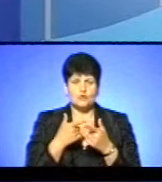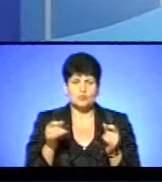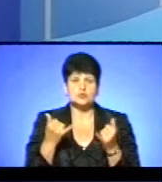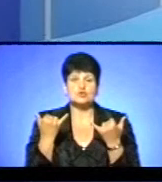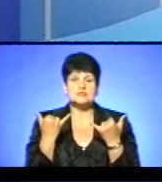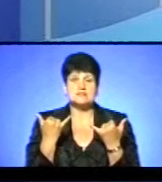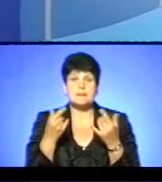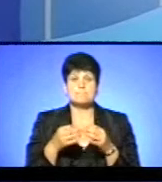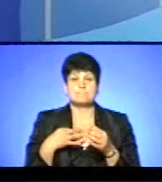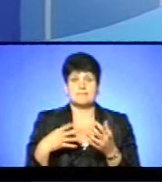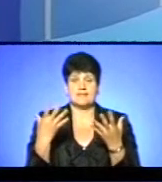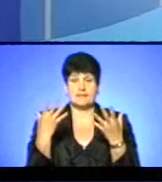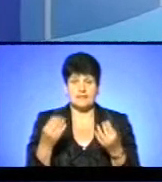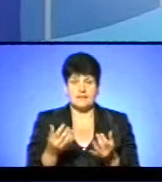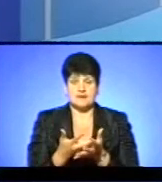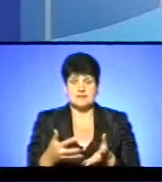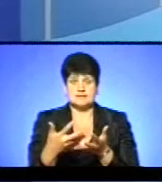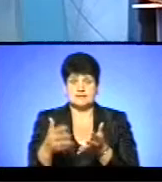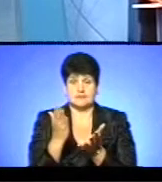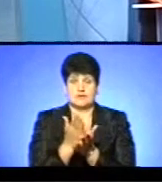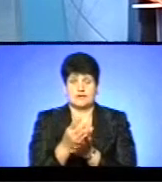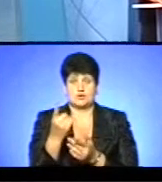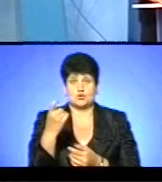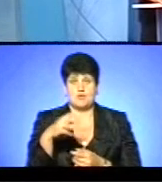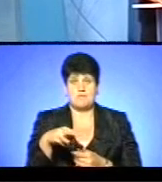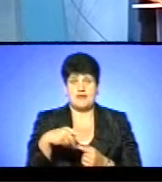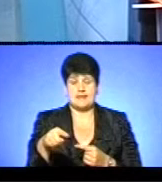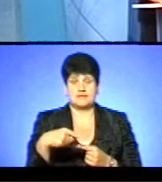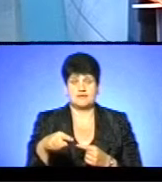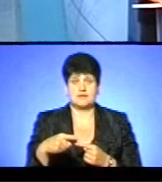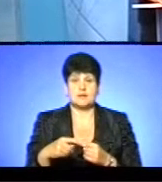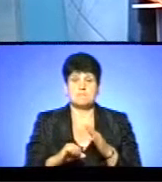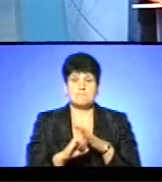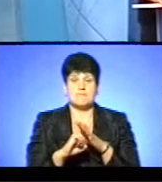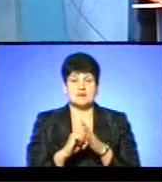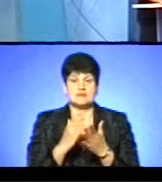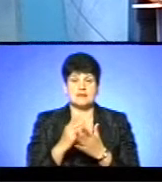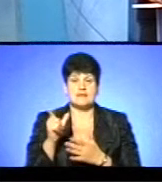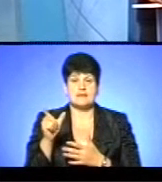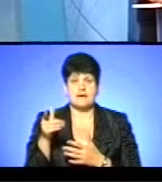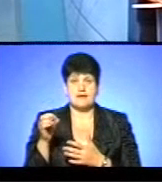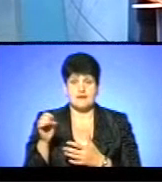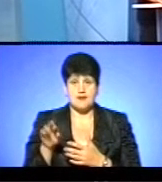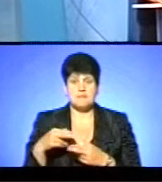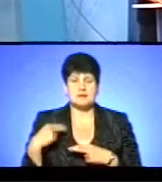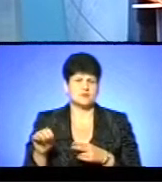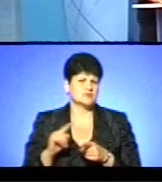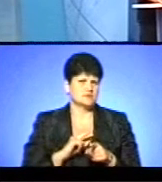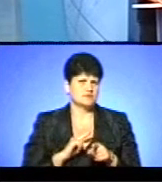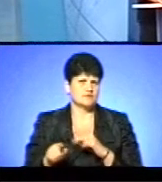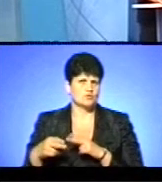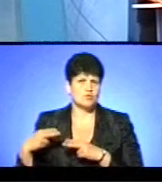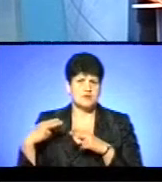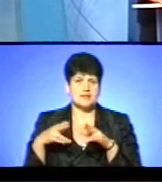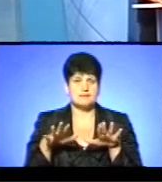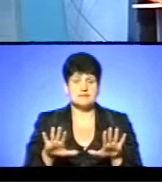зараз білий день, на воді перебувають сітки, там в 100 метрах від бази УТМР, де знаходяться єгеря. Ми швиденько приїхали на місце